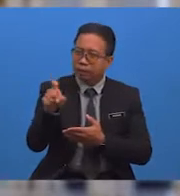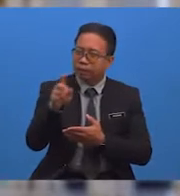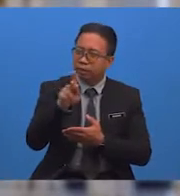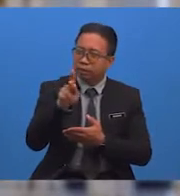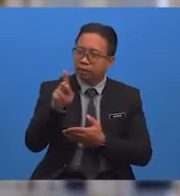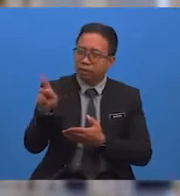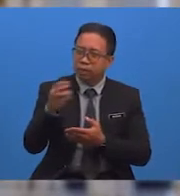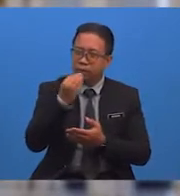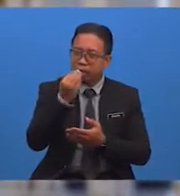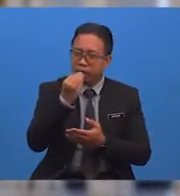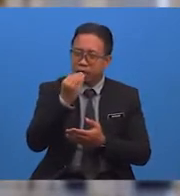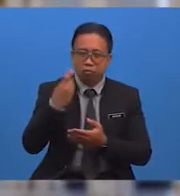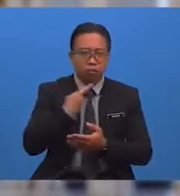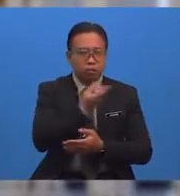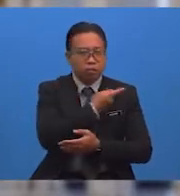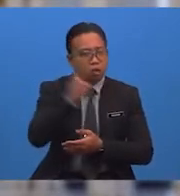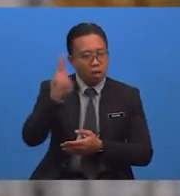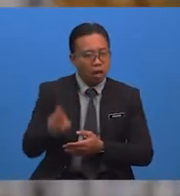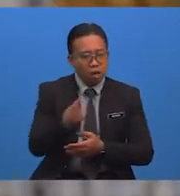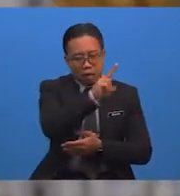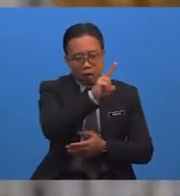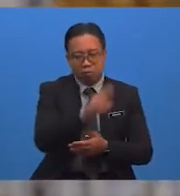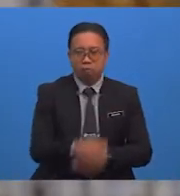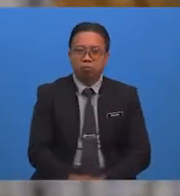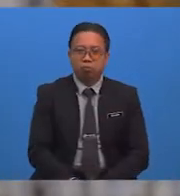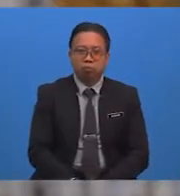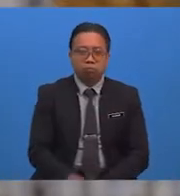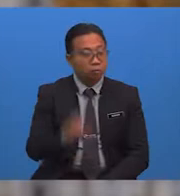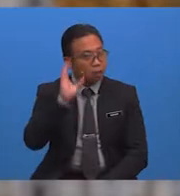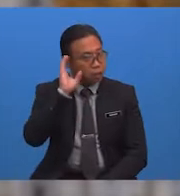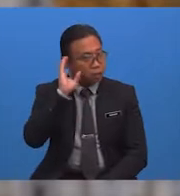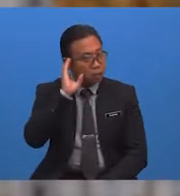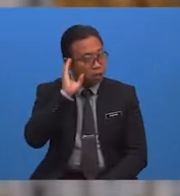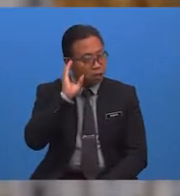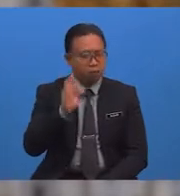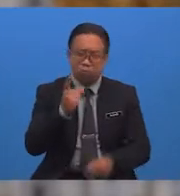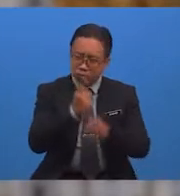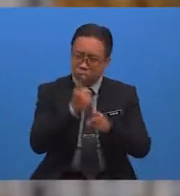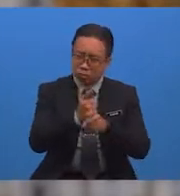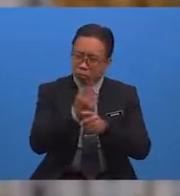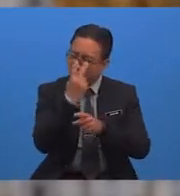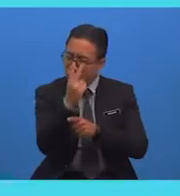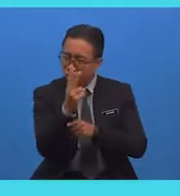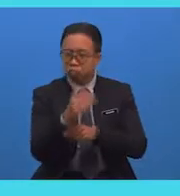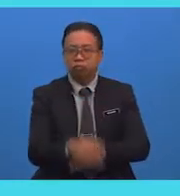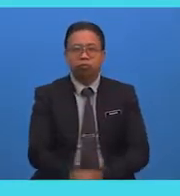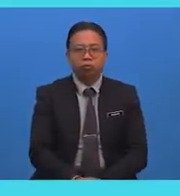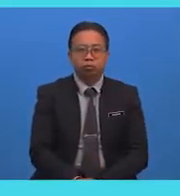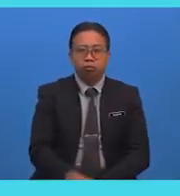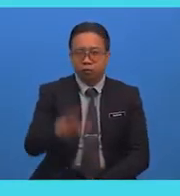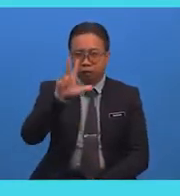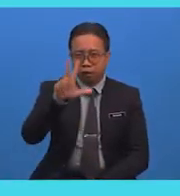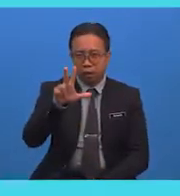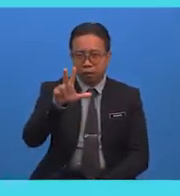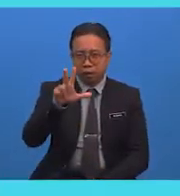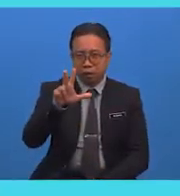itu adalah halal menurut syarak? Dengar penjelasan Ustazah dengan teliti ya. Ada tiga